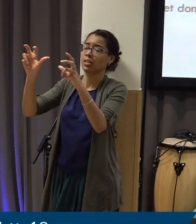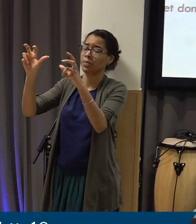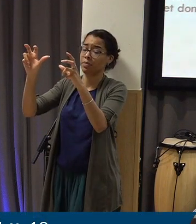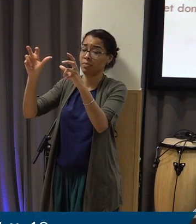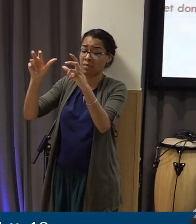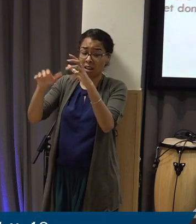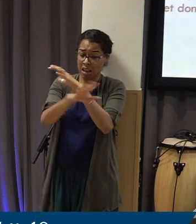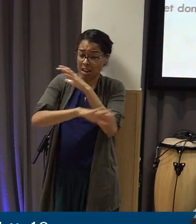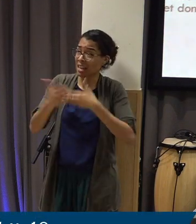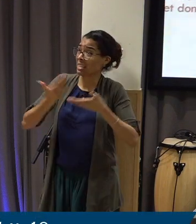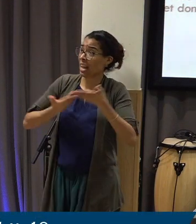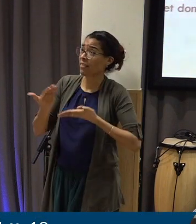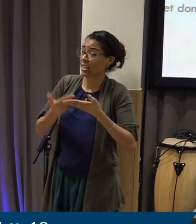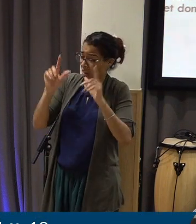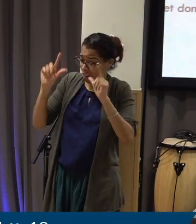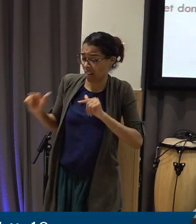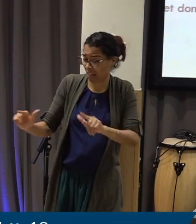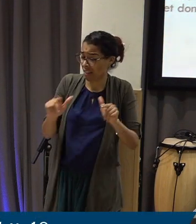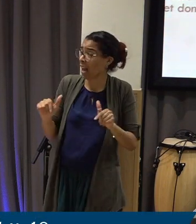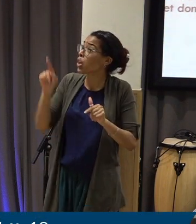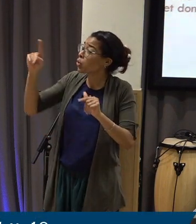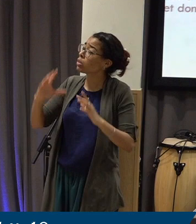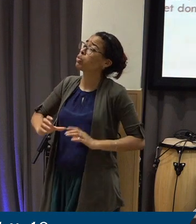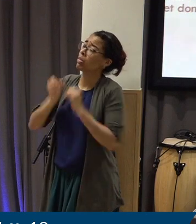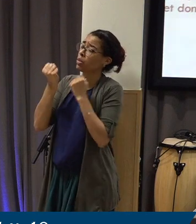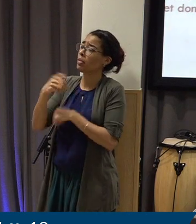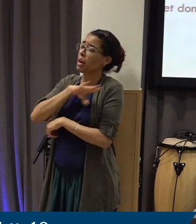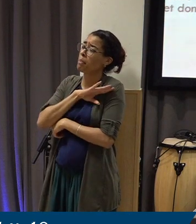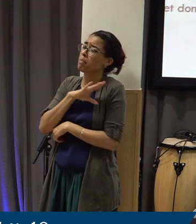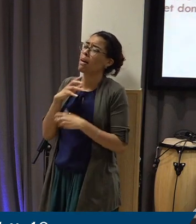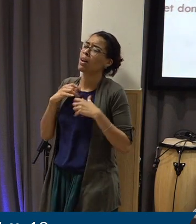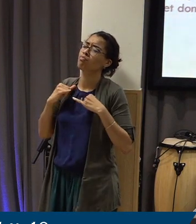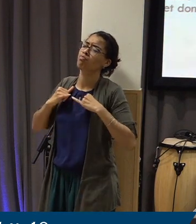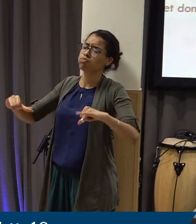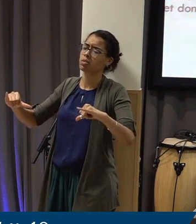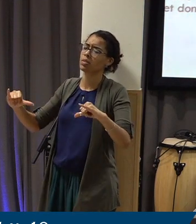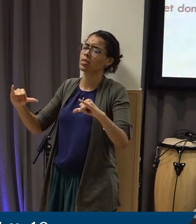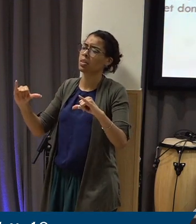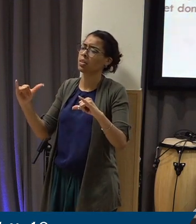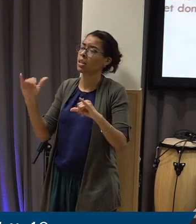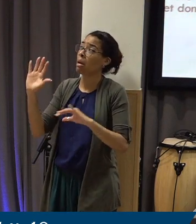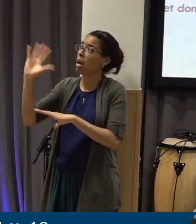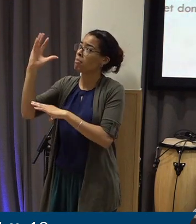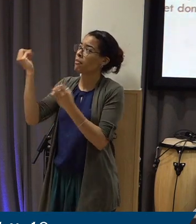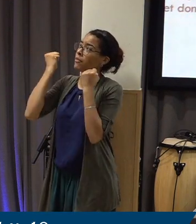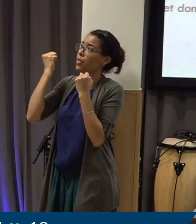sont là tes serviteurs et ton peuple, que tu as racheté par ta grande puissance et par ta main